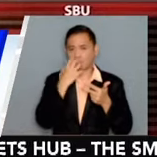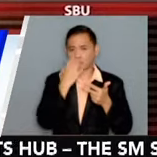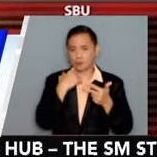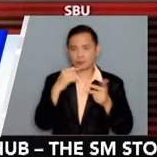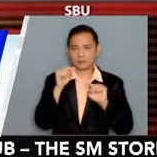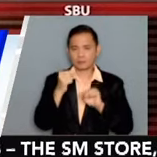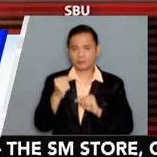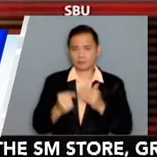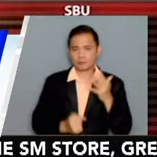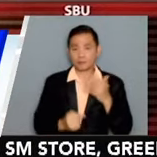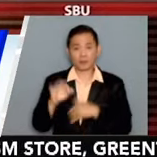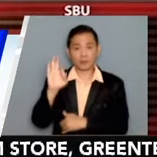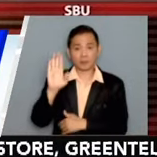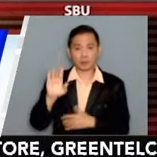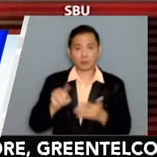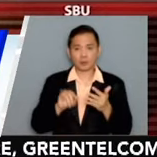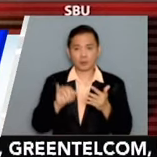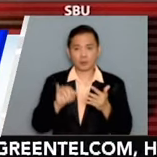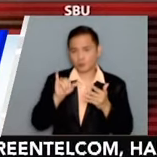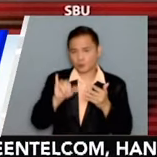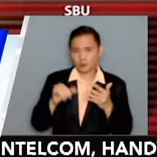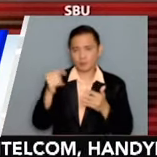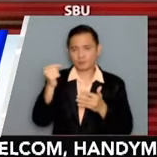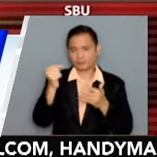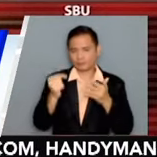YouTube channel ng GMA Integrated News.